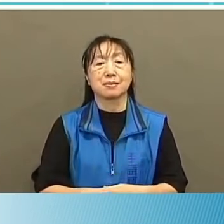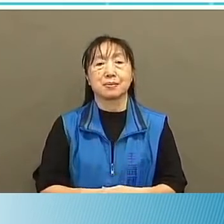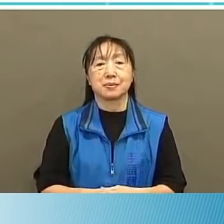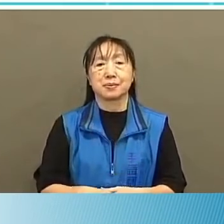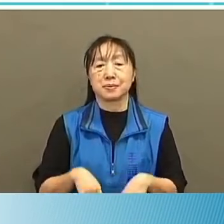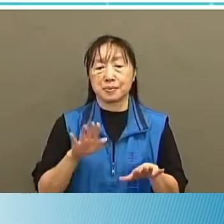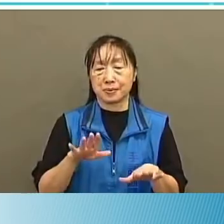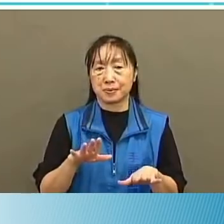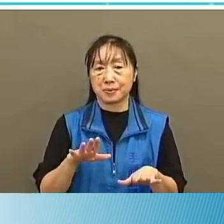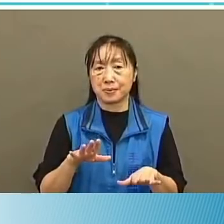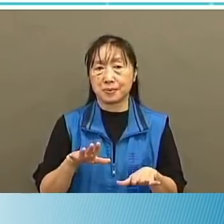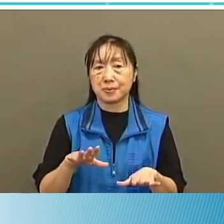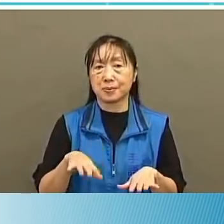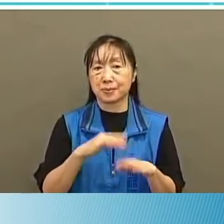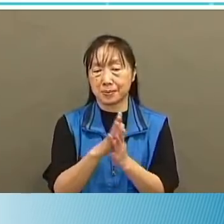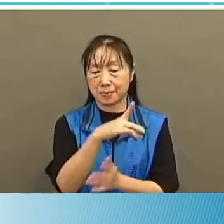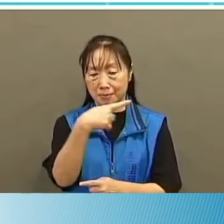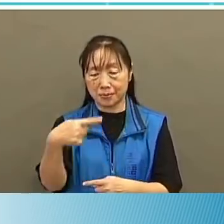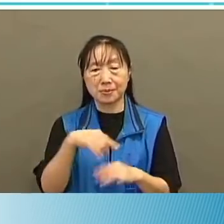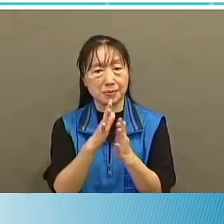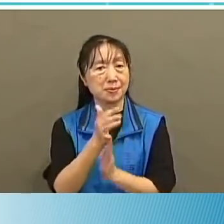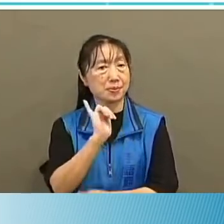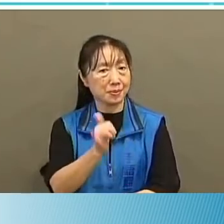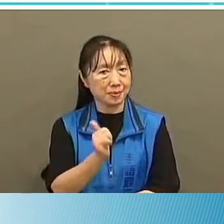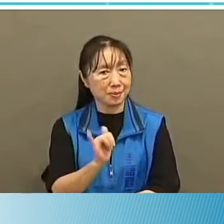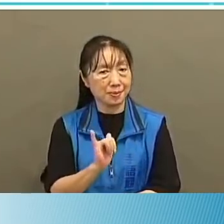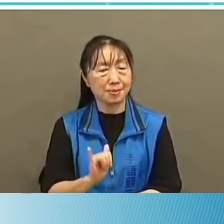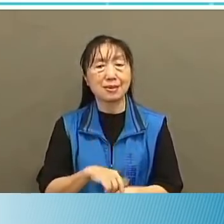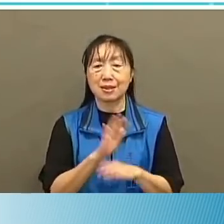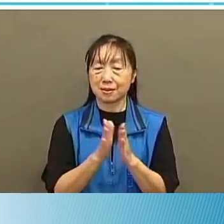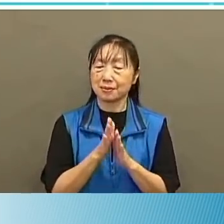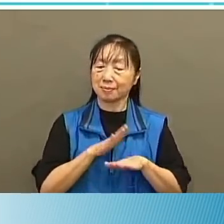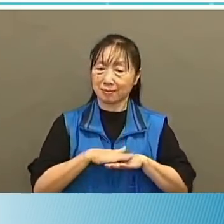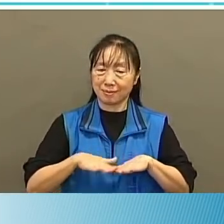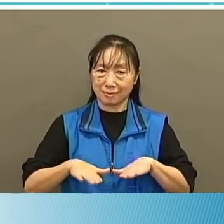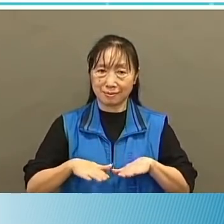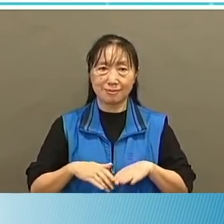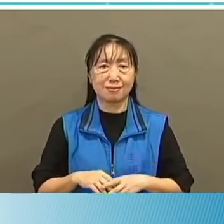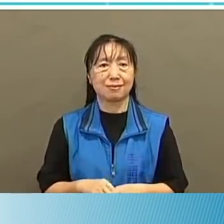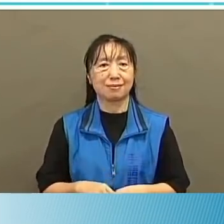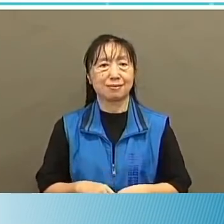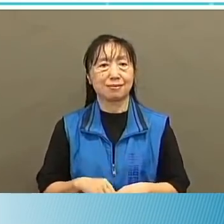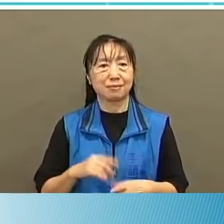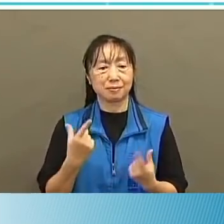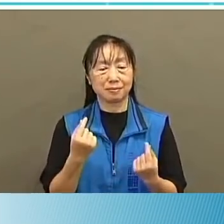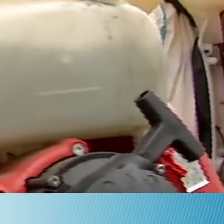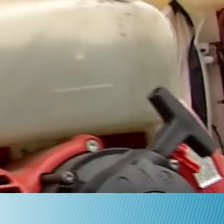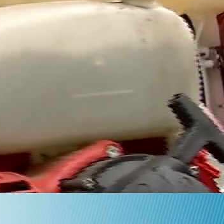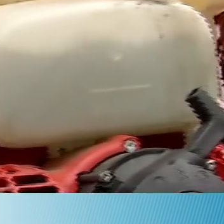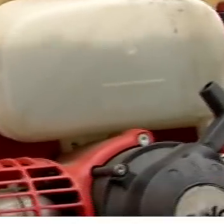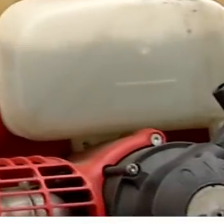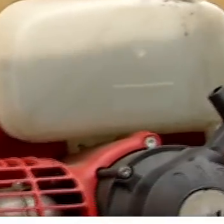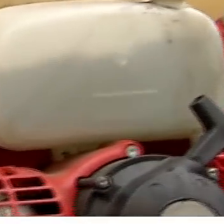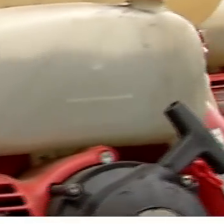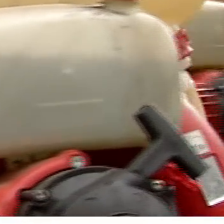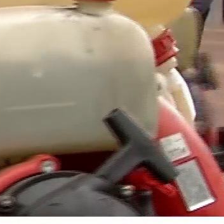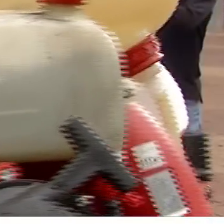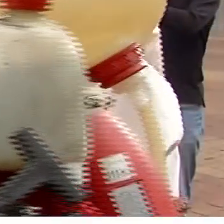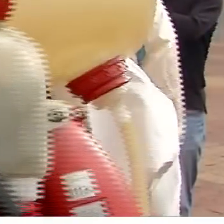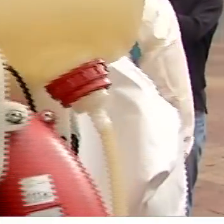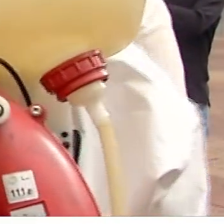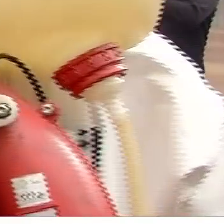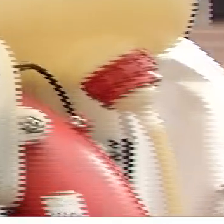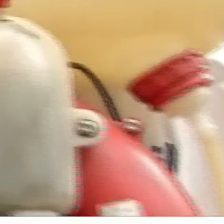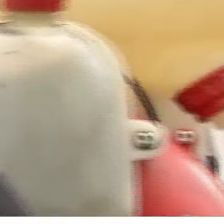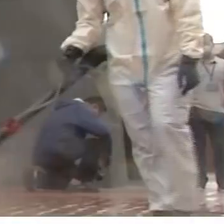常的稳定，也相对安全，但是我们仍然必须要密切的注意。 由于新北欢乐夜诞城重